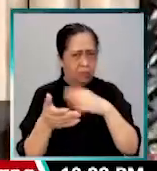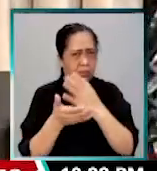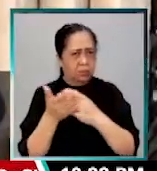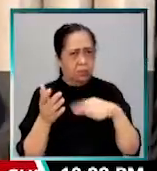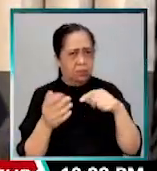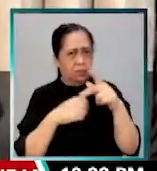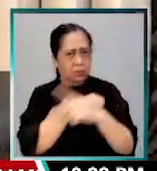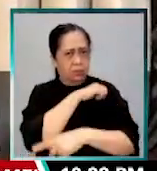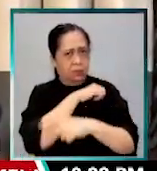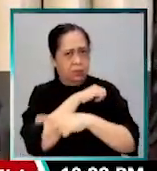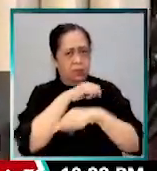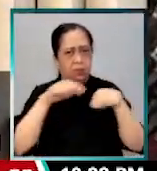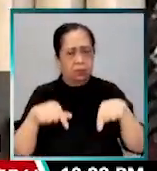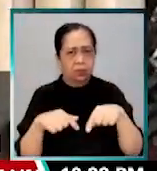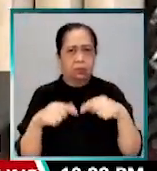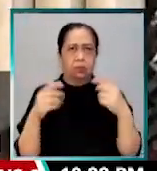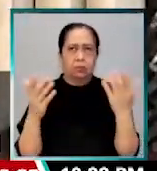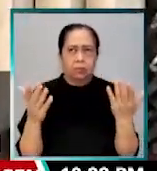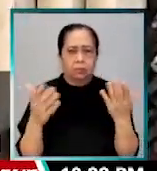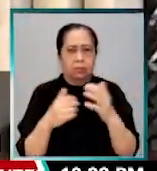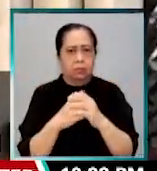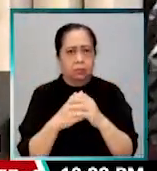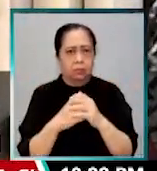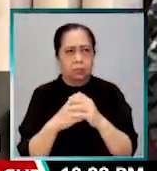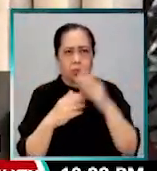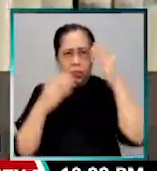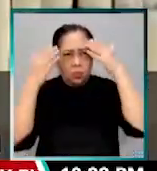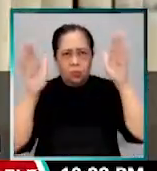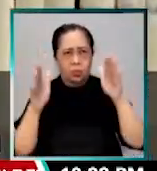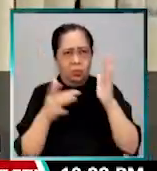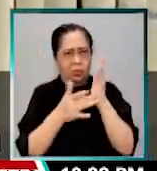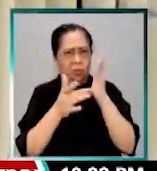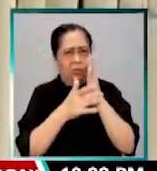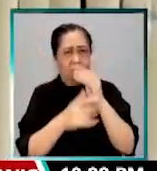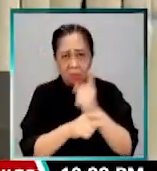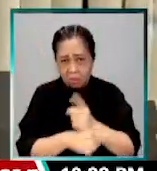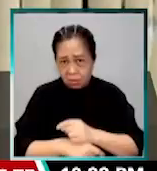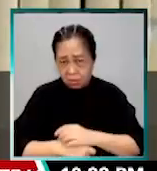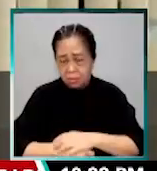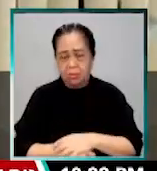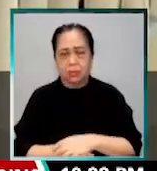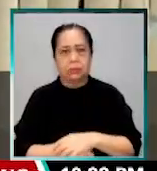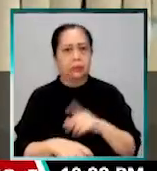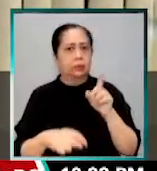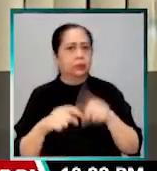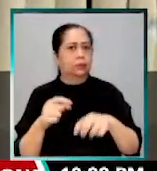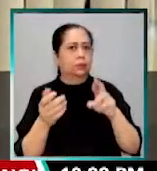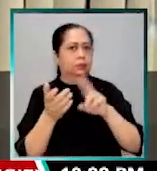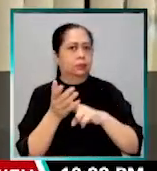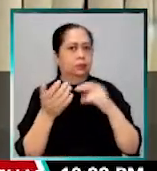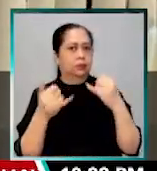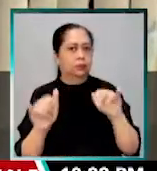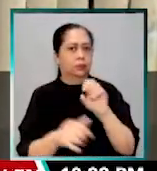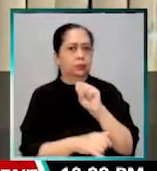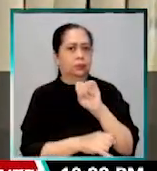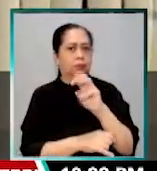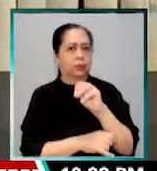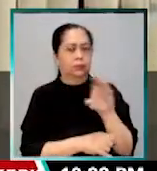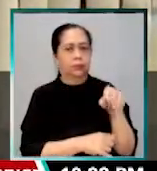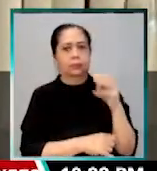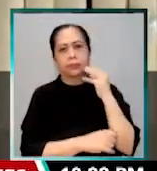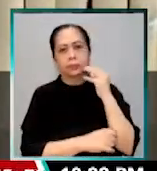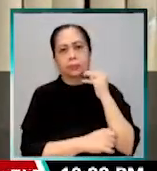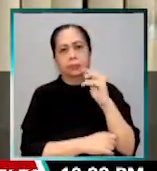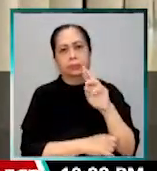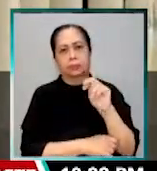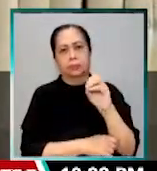probinsya, medyo walang kaalaman sa mga ganyan, di ba? Hindi pa rin makapagparehistro ng SIM si Mira Lona dahil